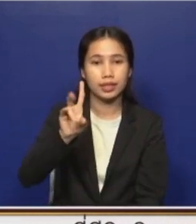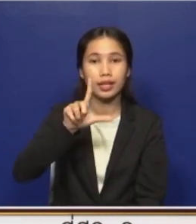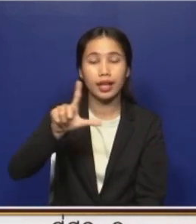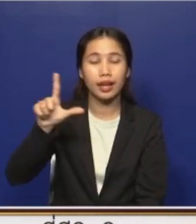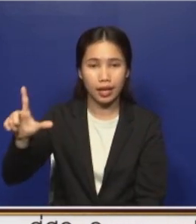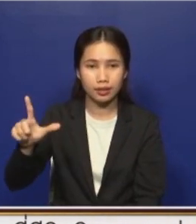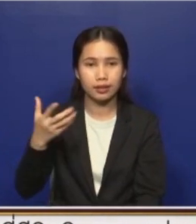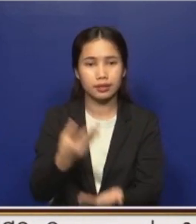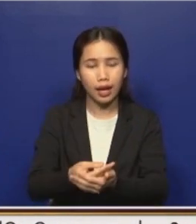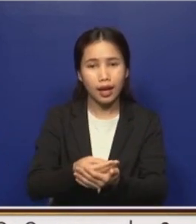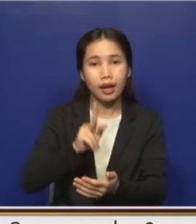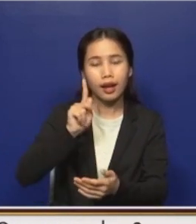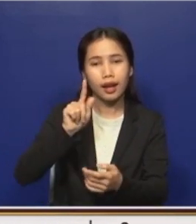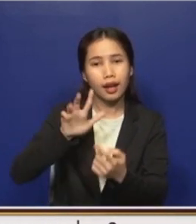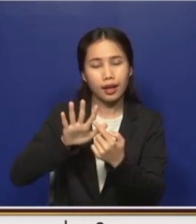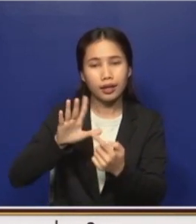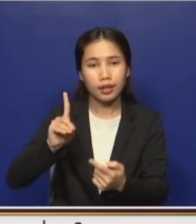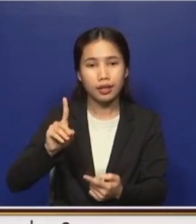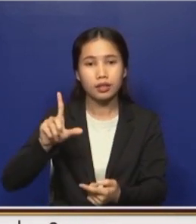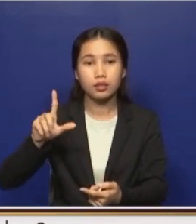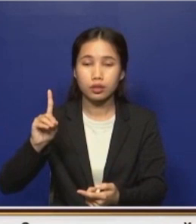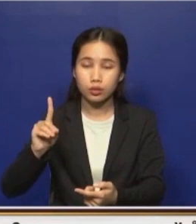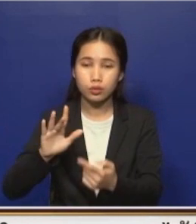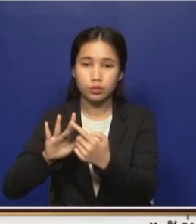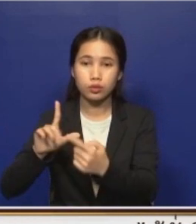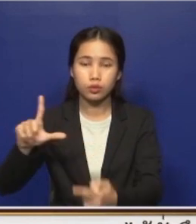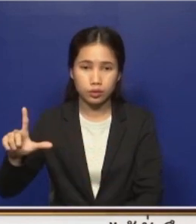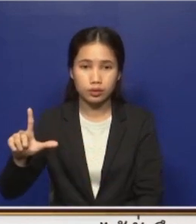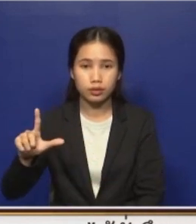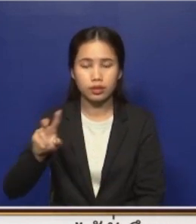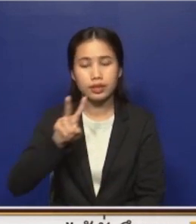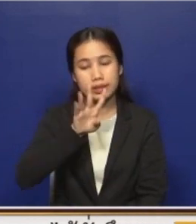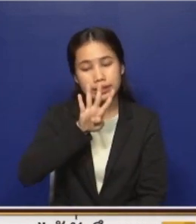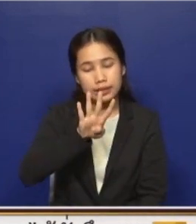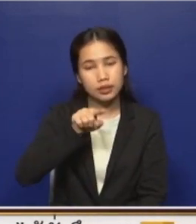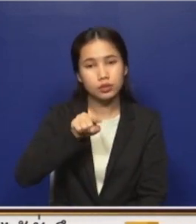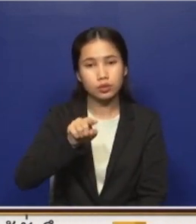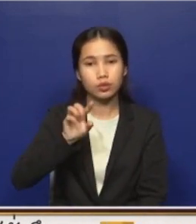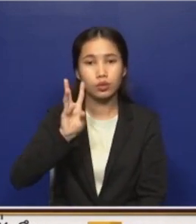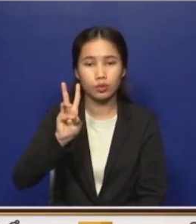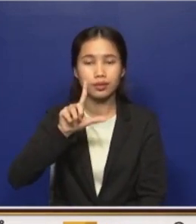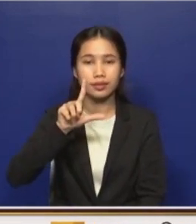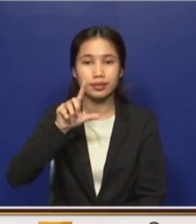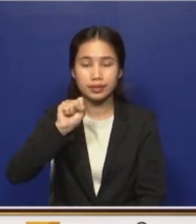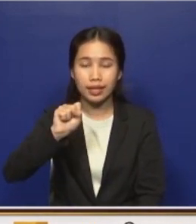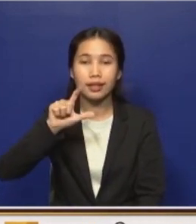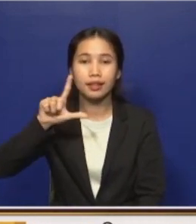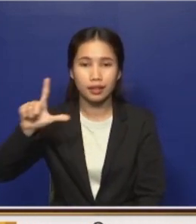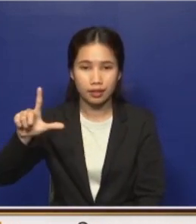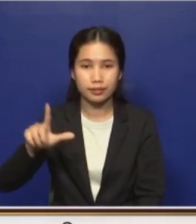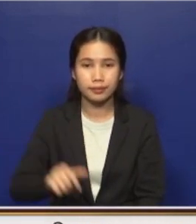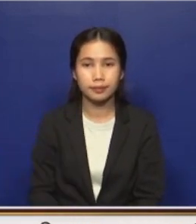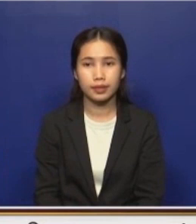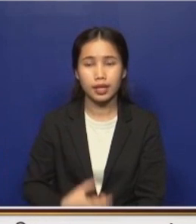เป็นไปไม่ได้เด็ดขาดเพราะฉะนั้นจะเป็นงบขาดดุลที่มากมายมหาศาลฮะเรารอวันที่จบมาจนก